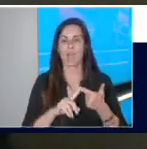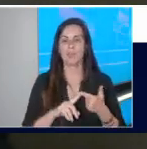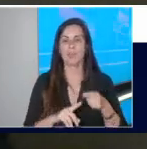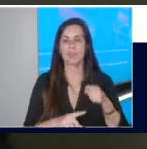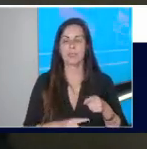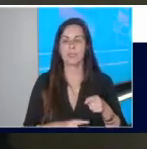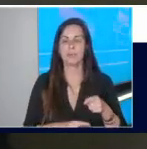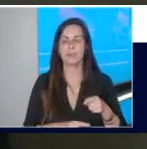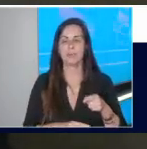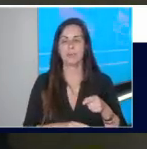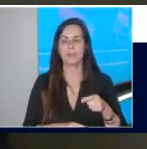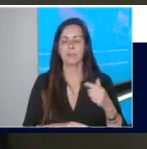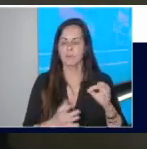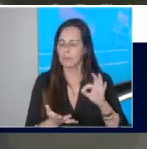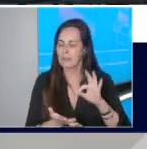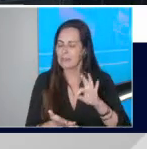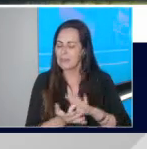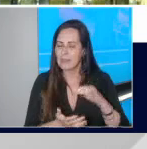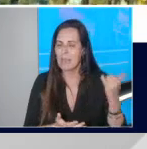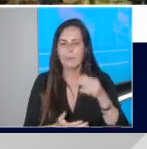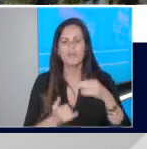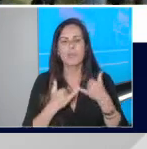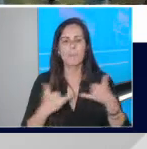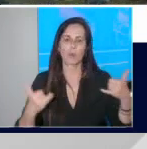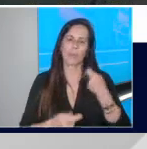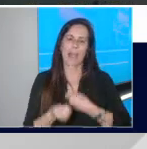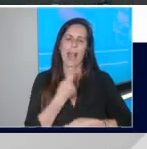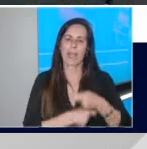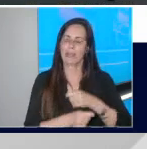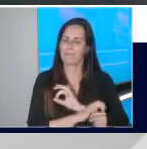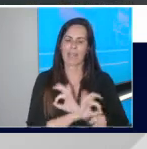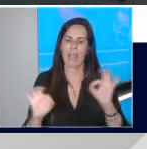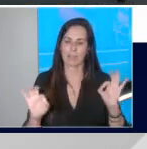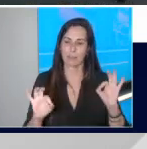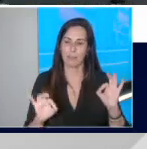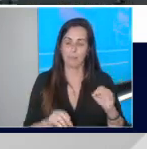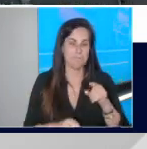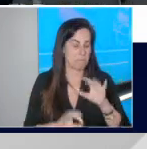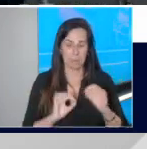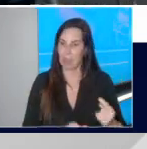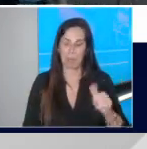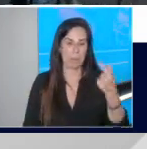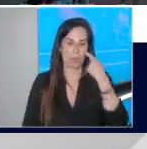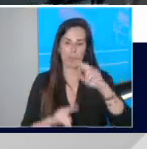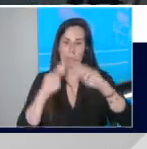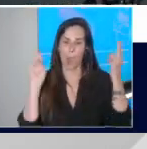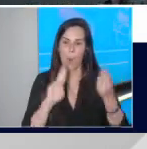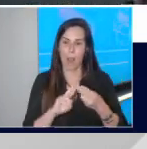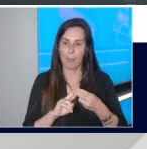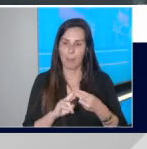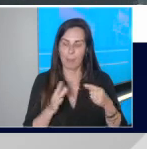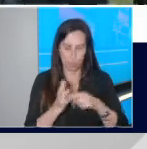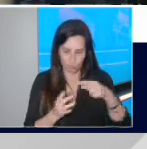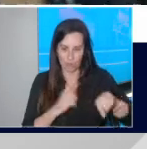זה סינגפור מאז הקמתה נמצאת בהתפתחות כלכלית פנטסטית. אחת המרשימות ביותר בעולם, רק